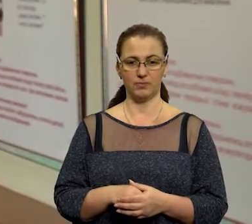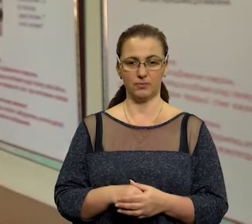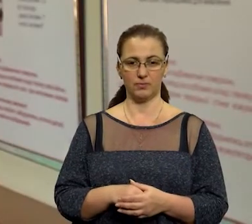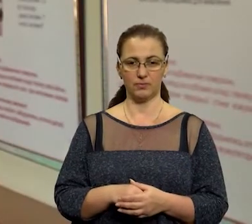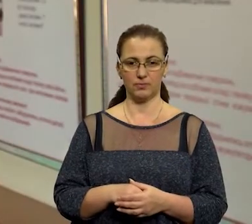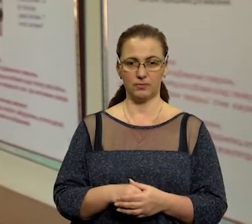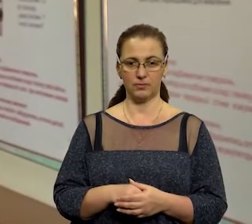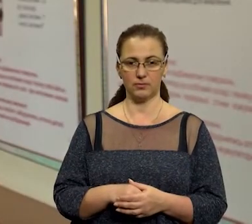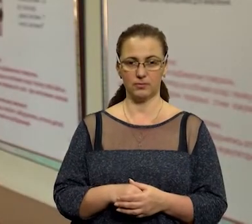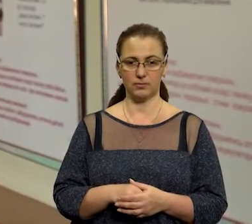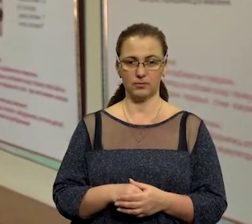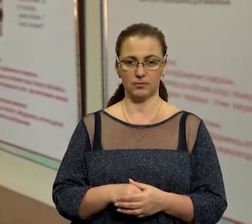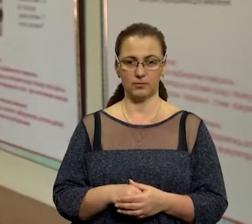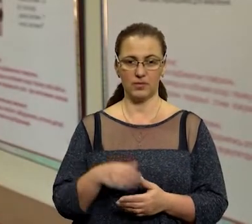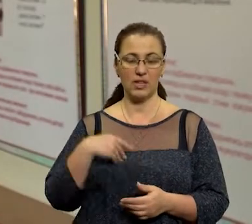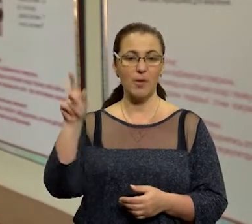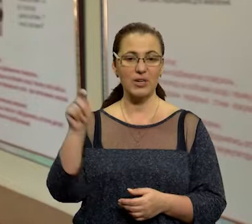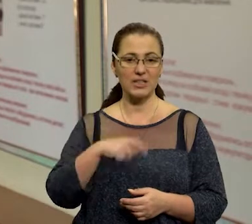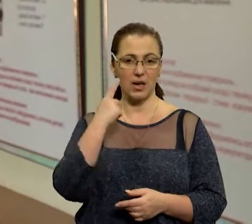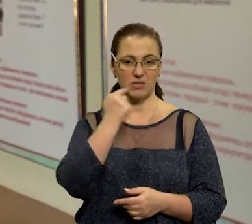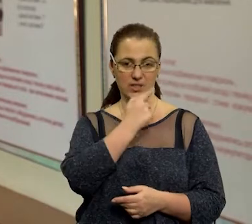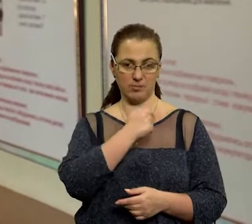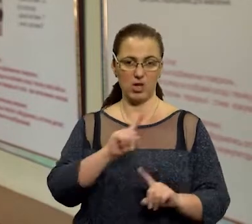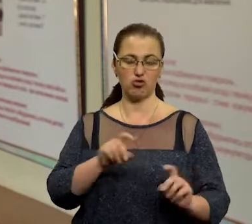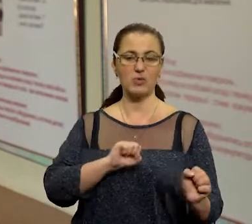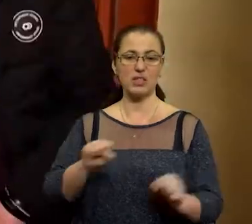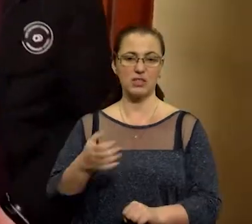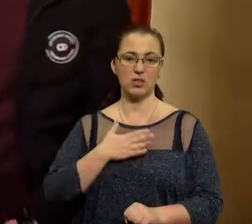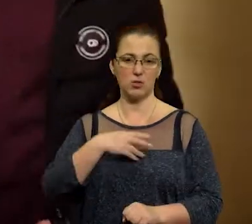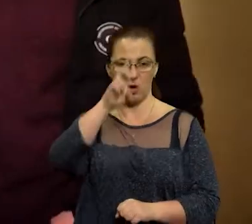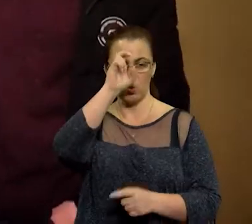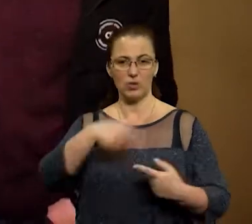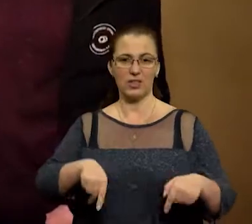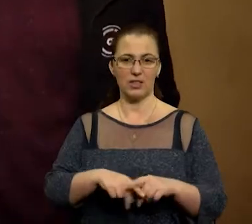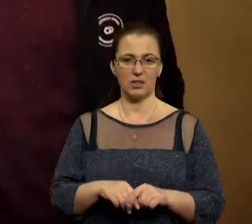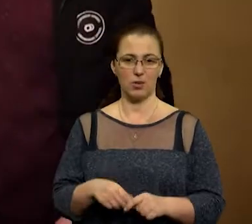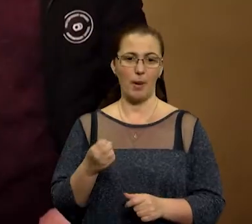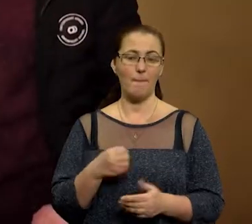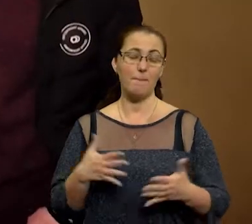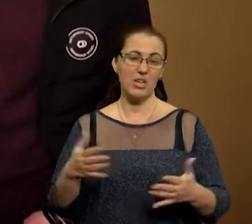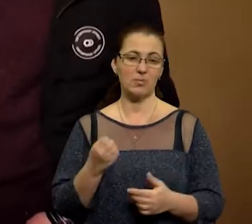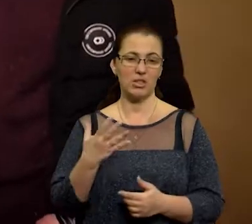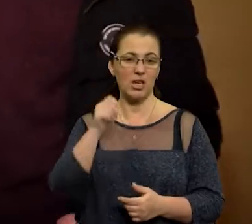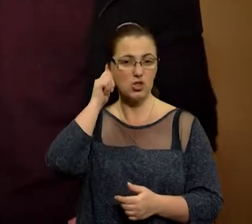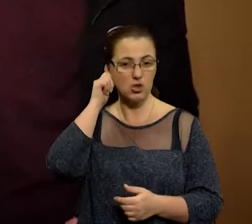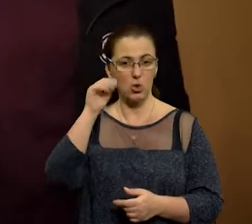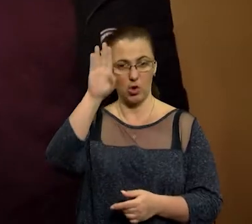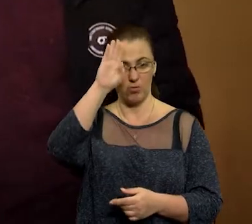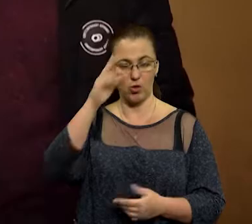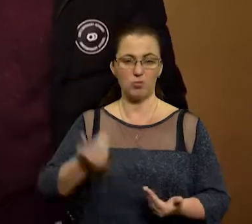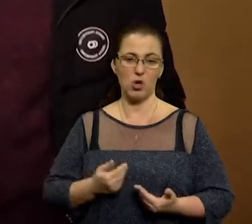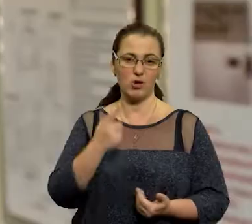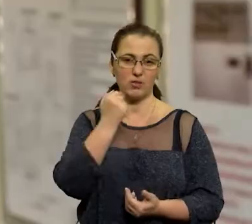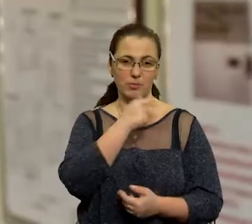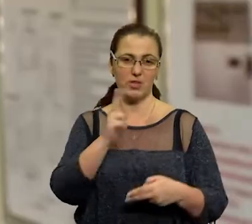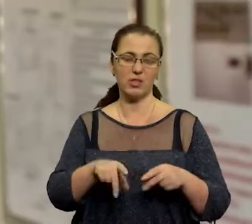para defender mi país. Я приїхав з Іспанії, щоб захистити мою країну. Понад 15 років Орест прожив в Іспанії, закінчив там